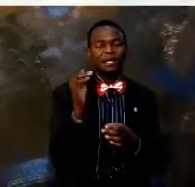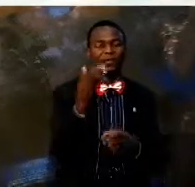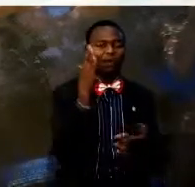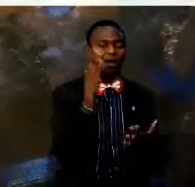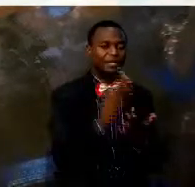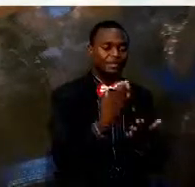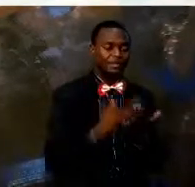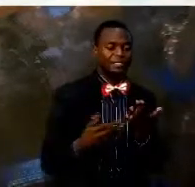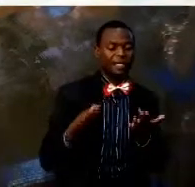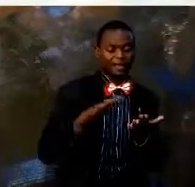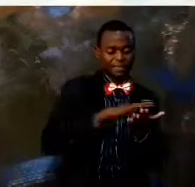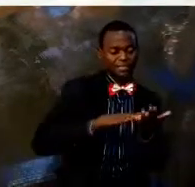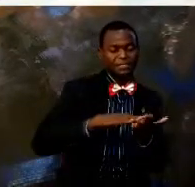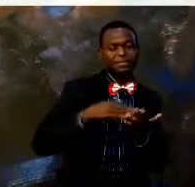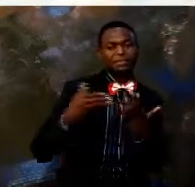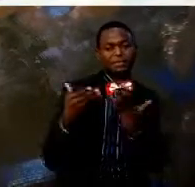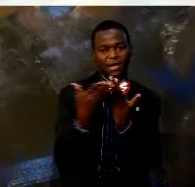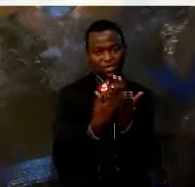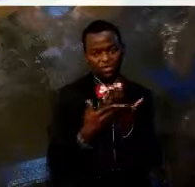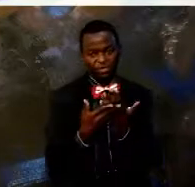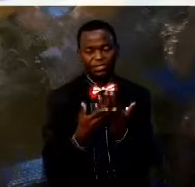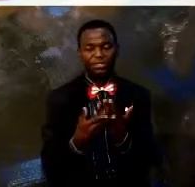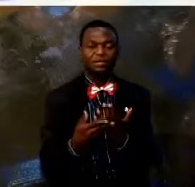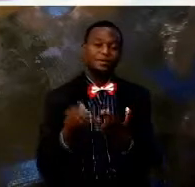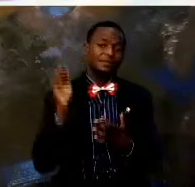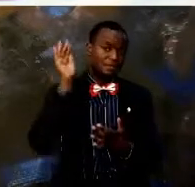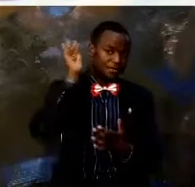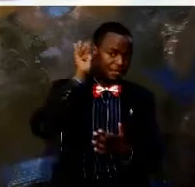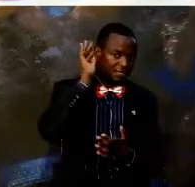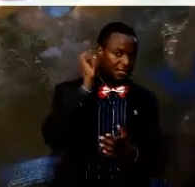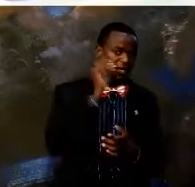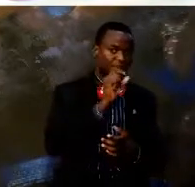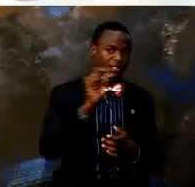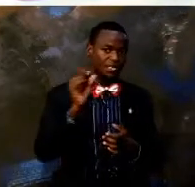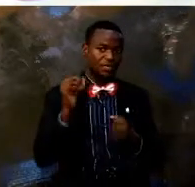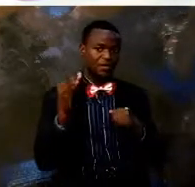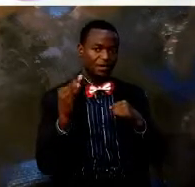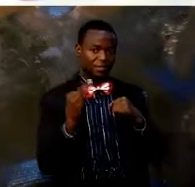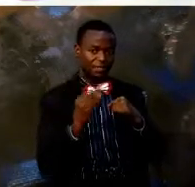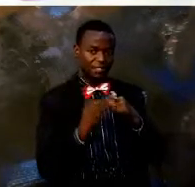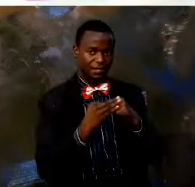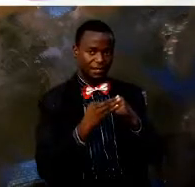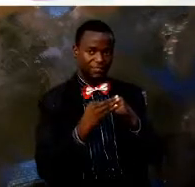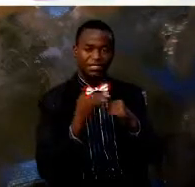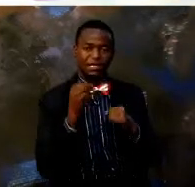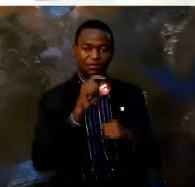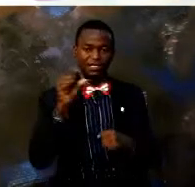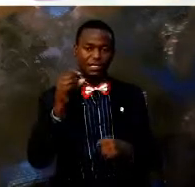alipoiagiza misingi ya nchi. Sikiliza mstari wa 30. Sikiliza mstari wa 30. Biblia inasema